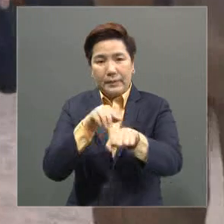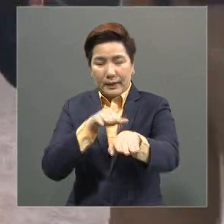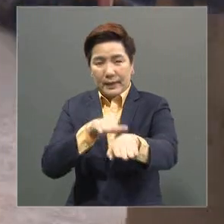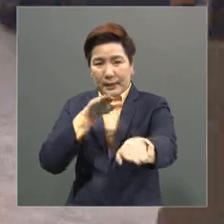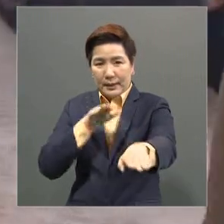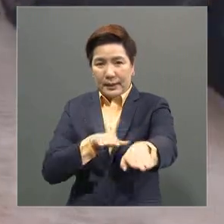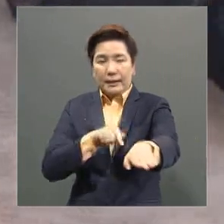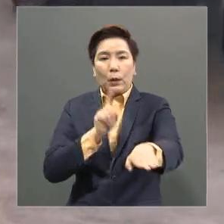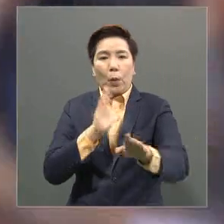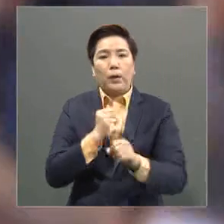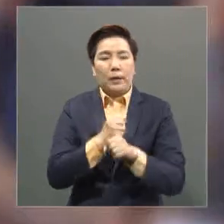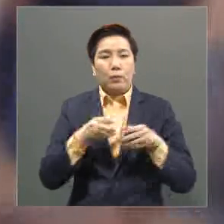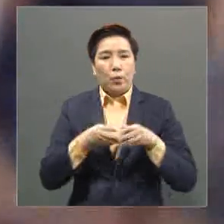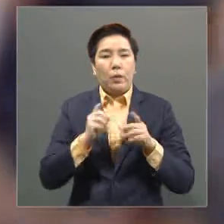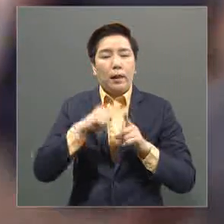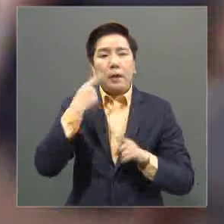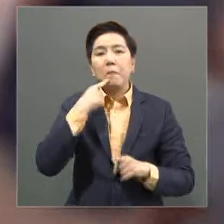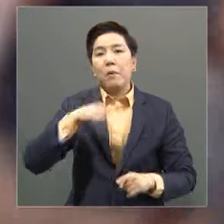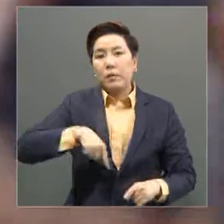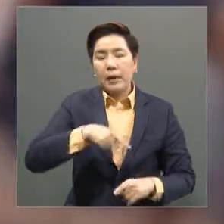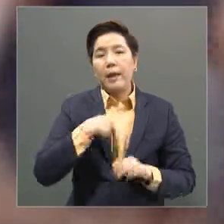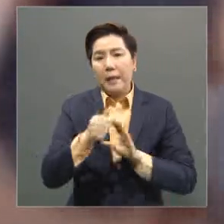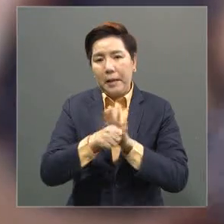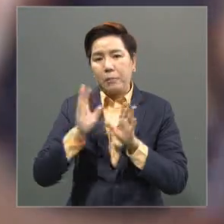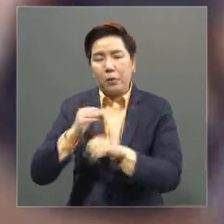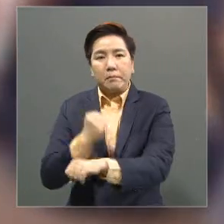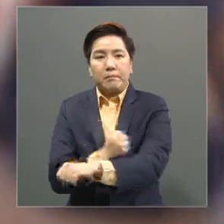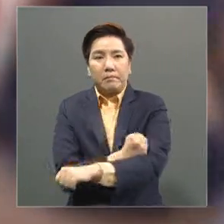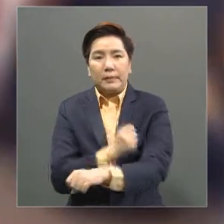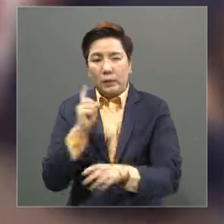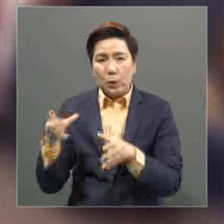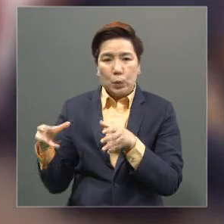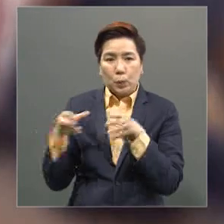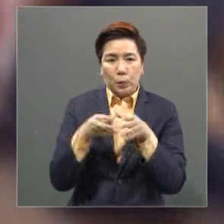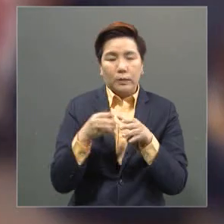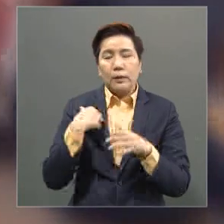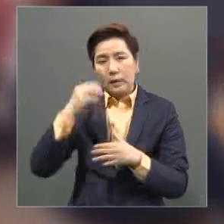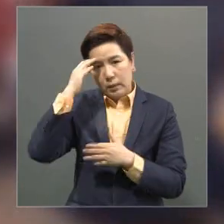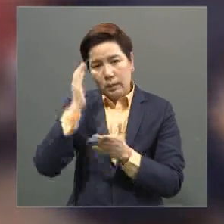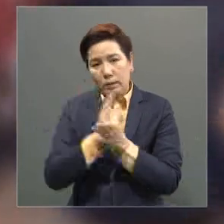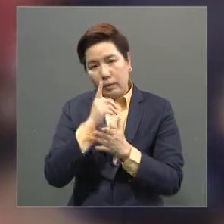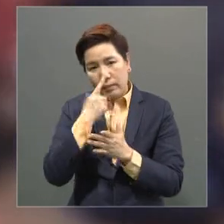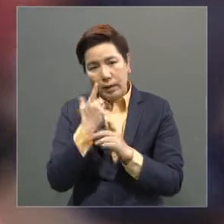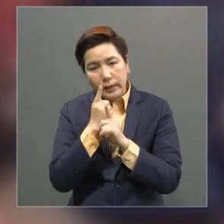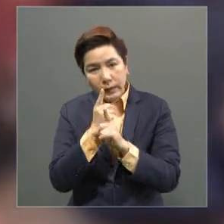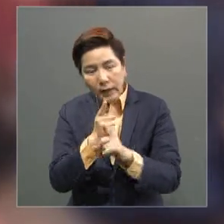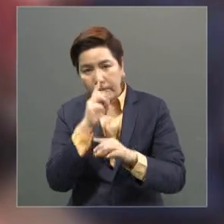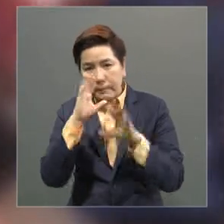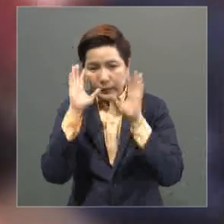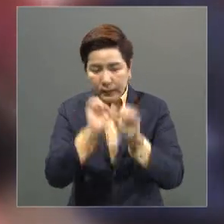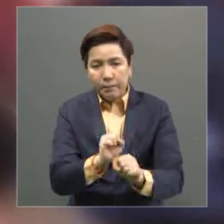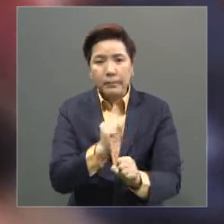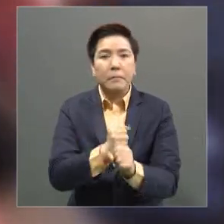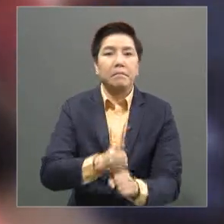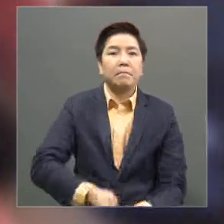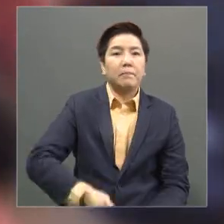คันนะครับผู้ต้องหาชุดแรกให้กับนะครับว่าซุกซ่อนแรงงานตากด้าอีกชุดเจ้าหน้าที่จึงมีการนำรถออกไปติดตามและสกัดจับได้